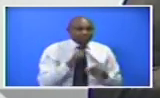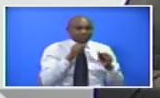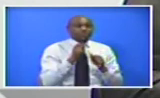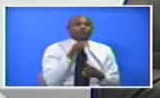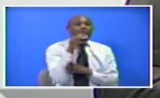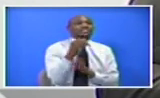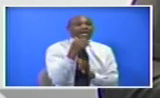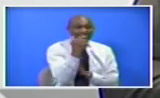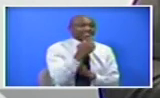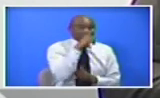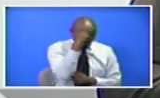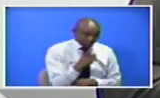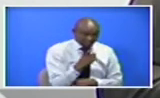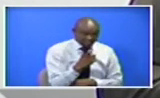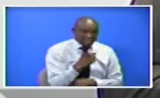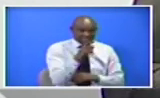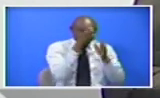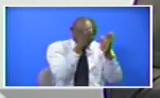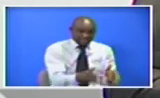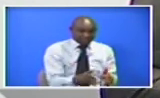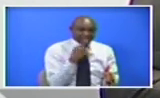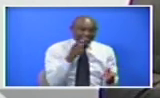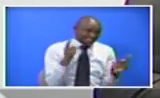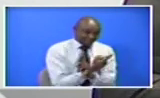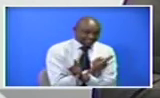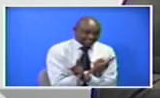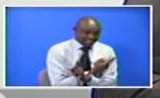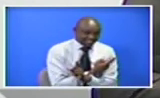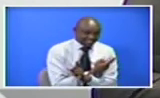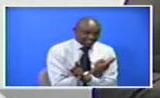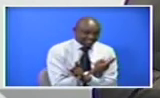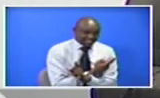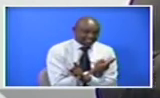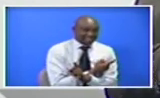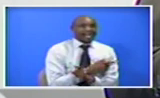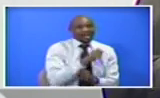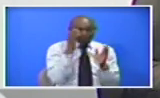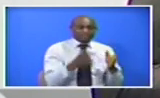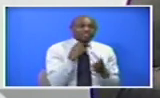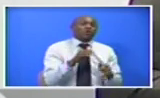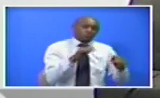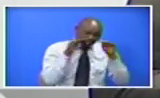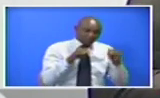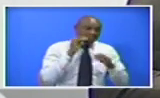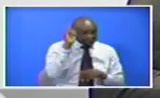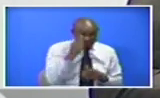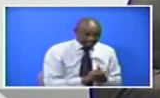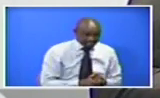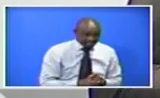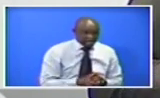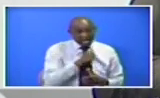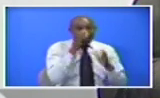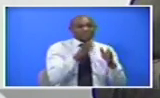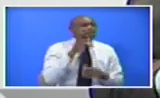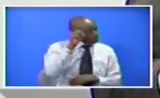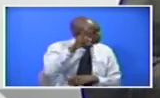swali. Huyu ni jamaa ametoa matamshi kidogo mbishi huyu. Asa. Paul Juma Nyongesa anasema tungoje kwanza. Bonifaso Wino